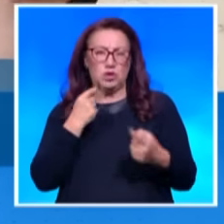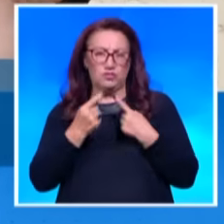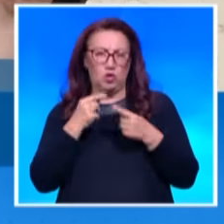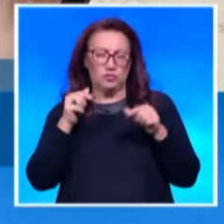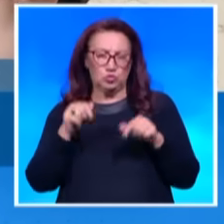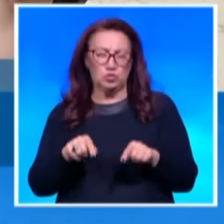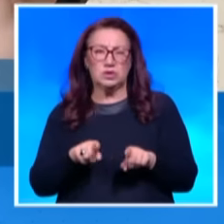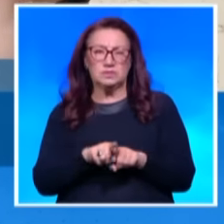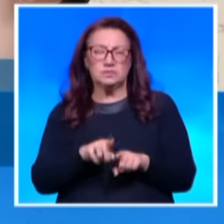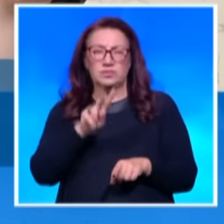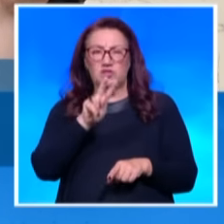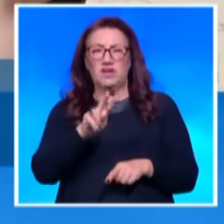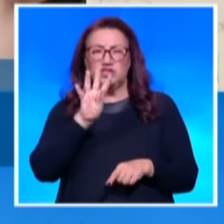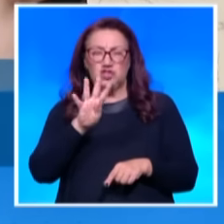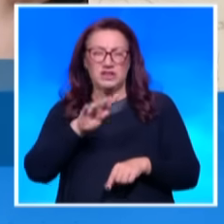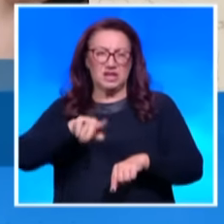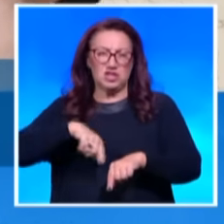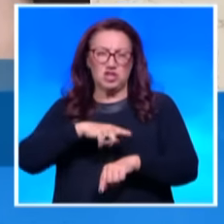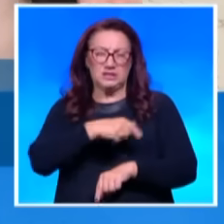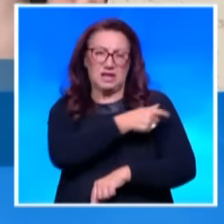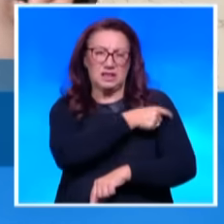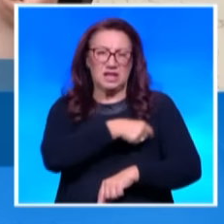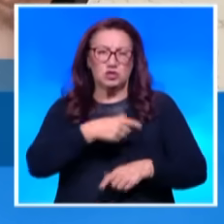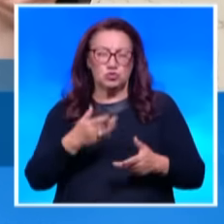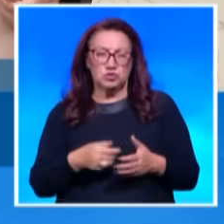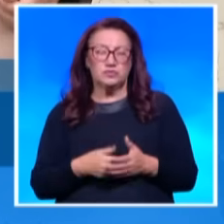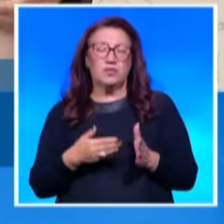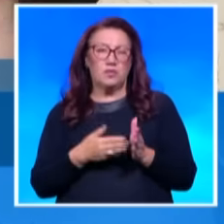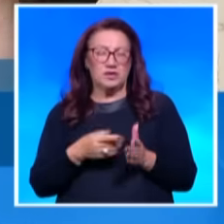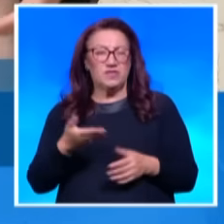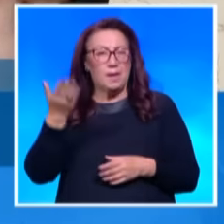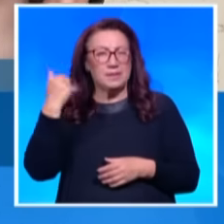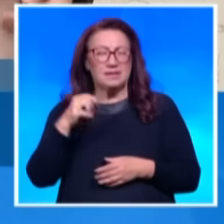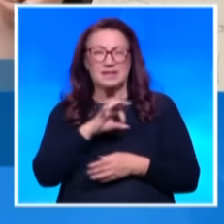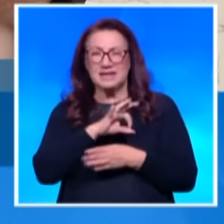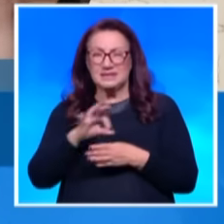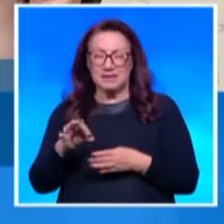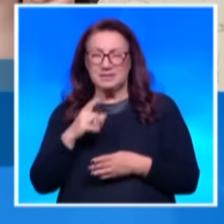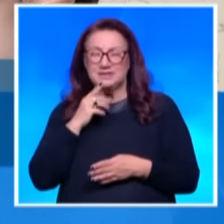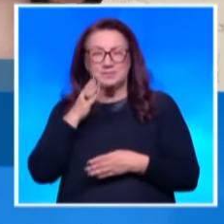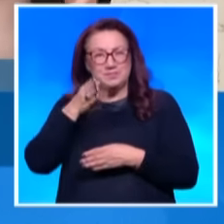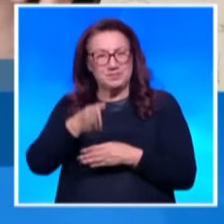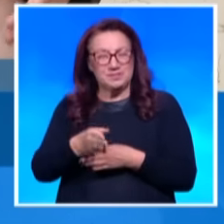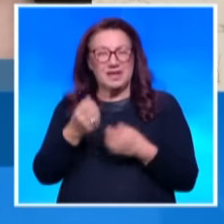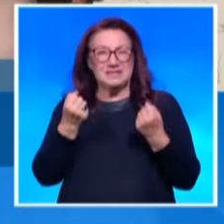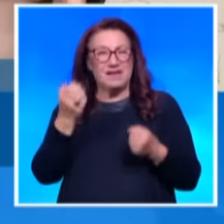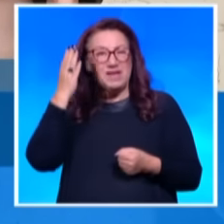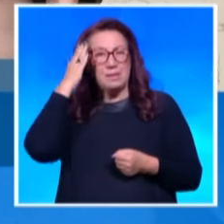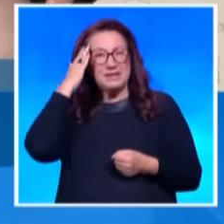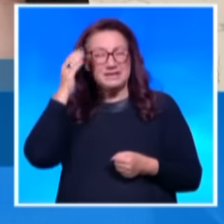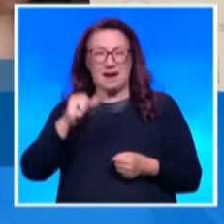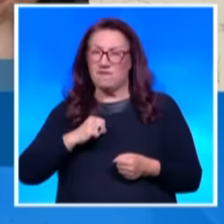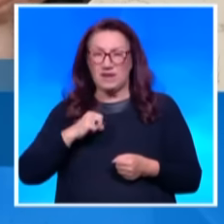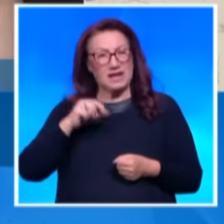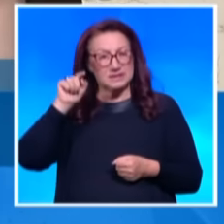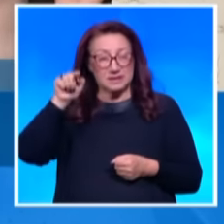на 24-часово дежурство. Въпреки това, миналата седмица при визита във Враца здравният министър обяви педиатри ще